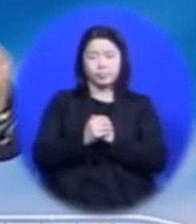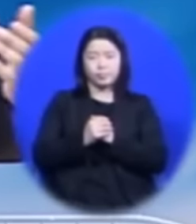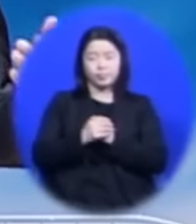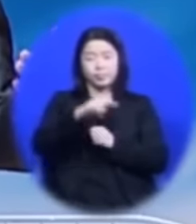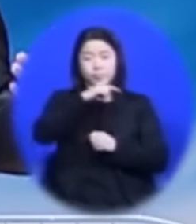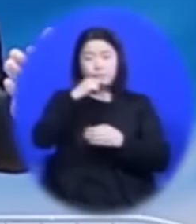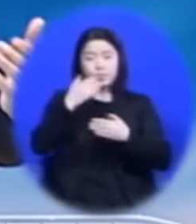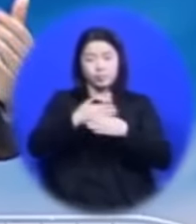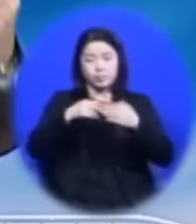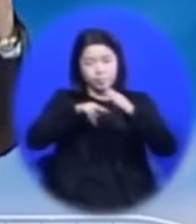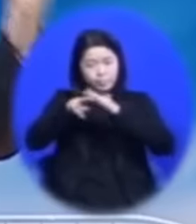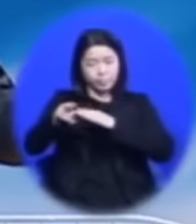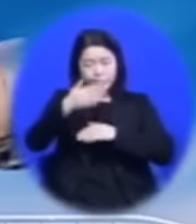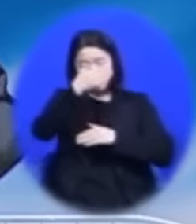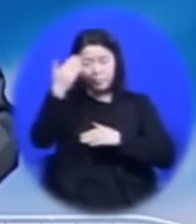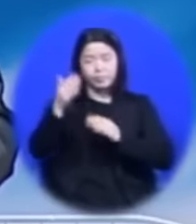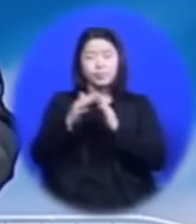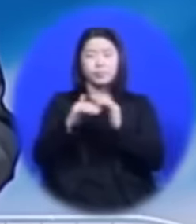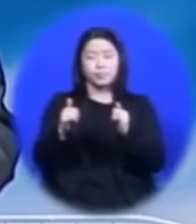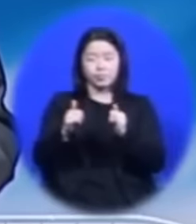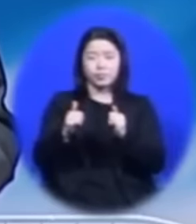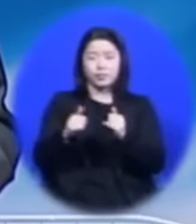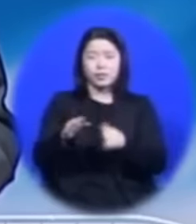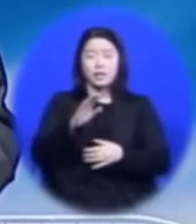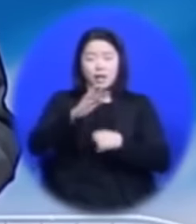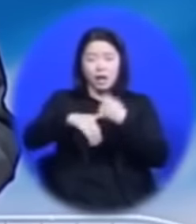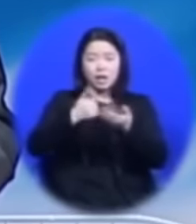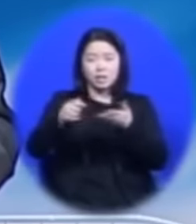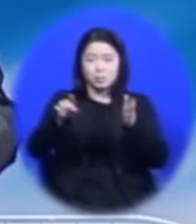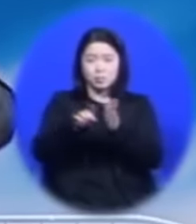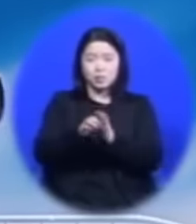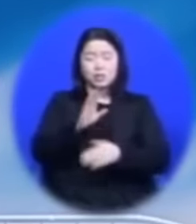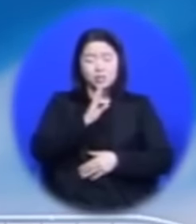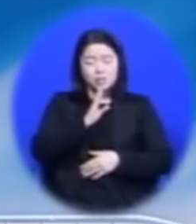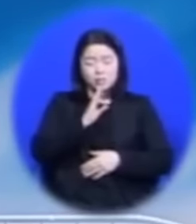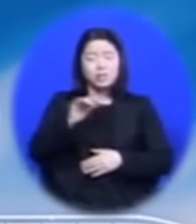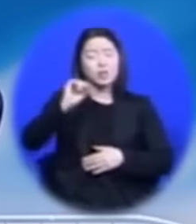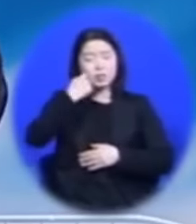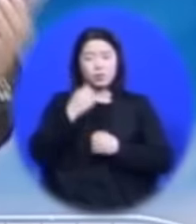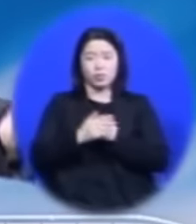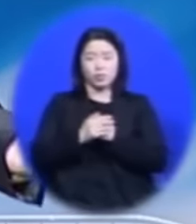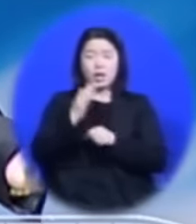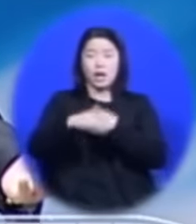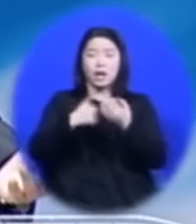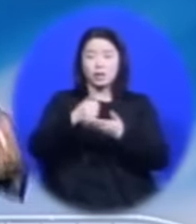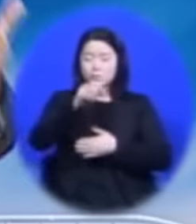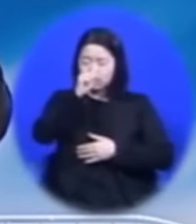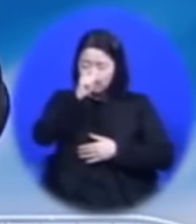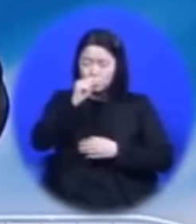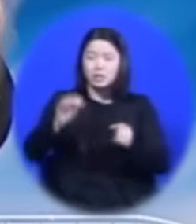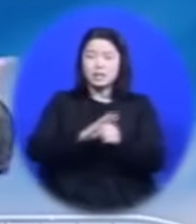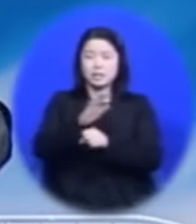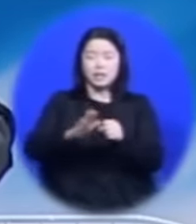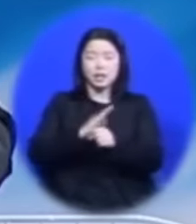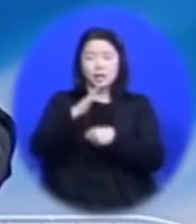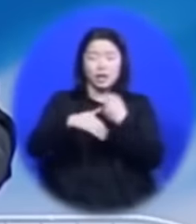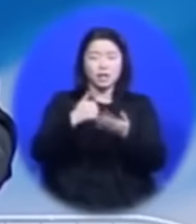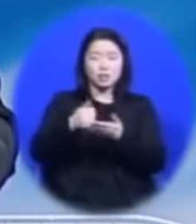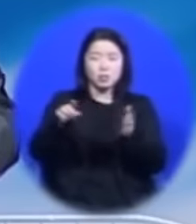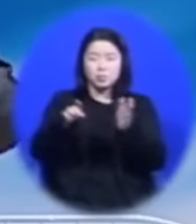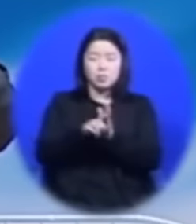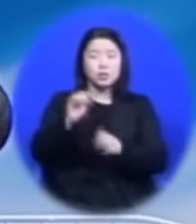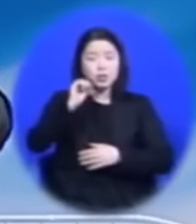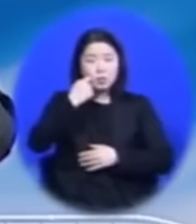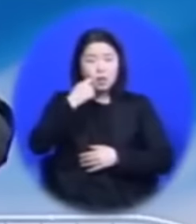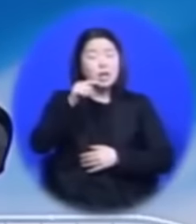탈북 청소년들은 하나님 믿기 진짜 어렵습니다. 하나님이 좋으신 하나님, 사랑의 하나님이라고 믿어지지가 않는 거예요.